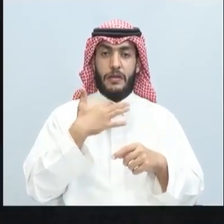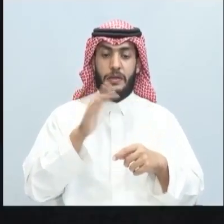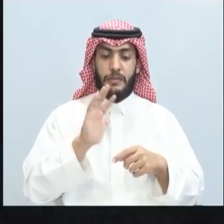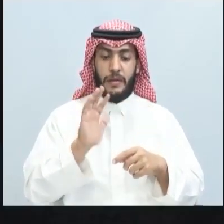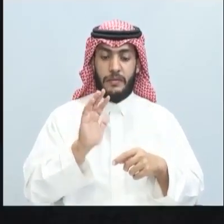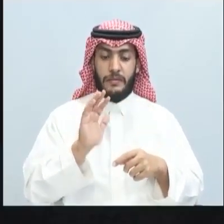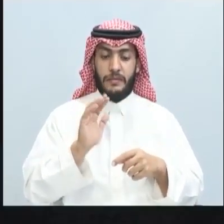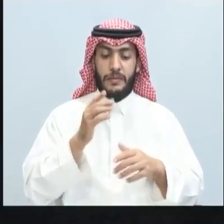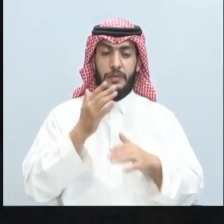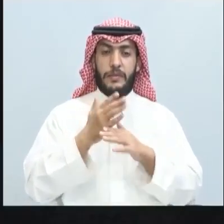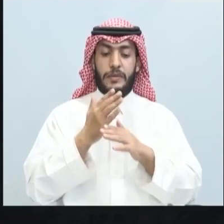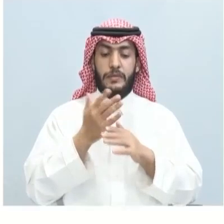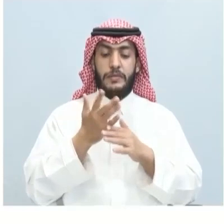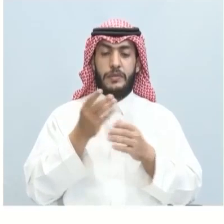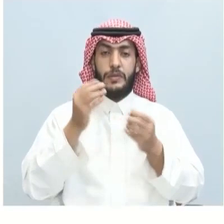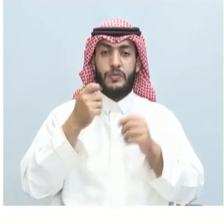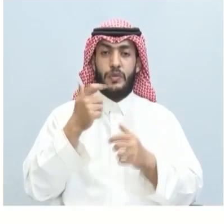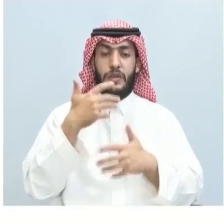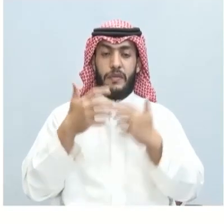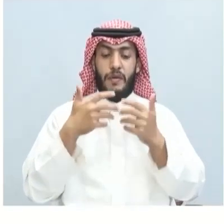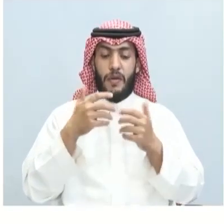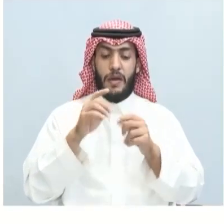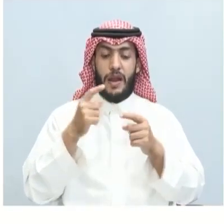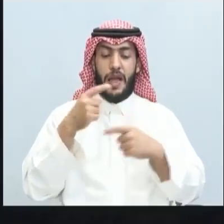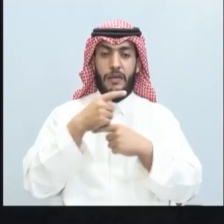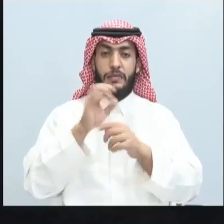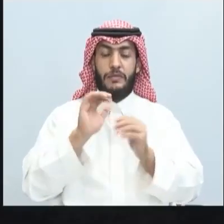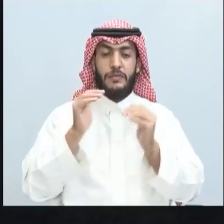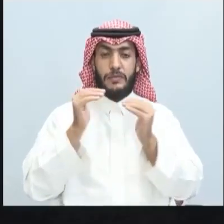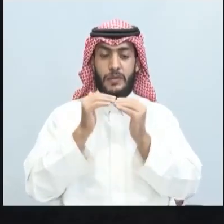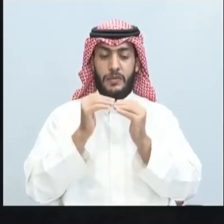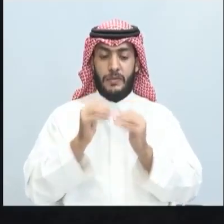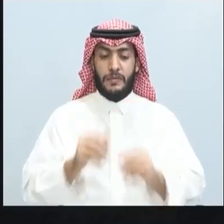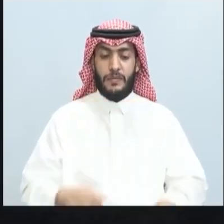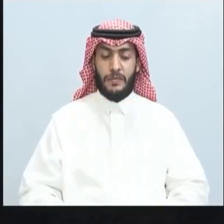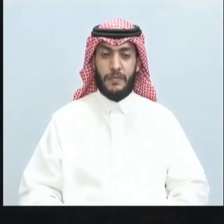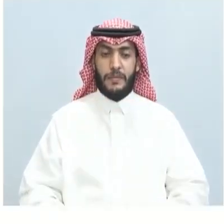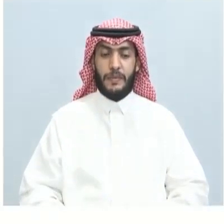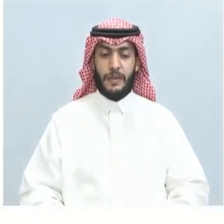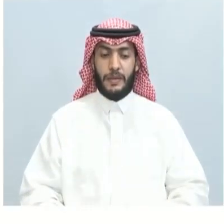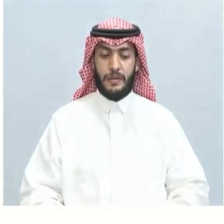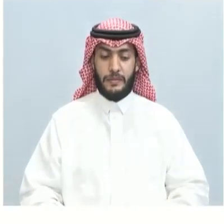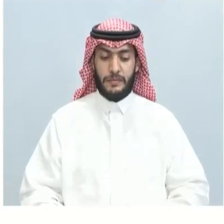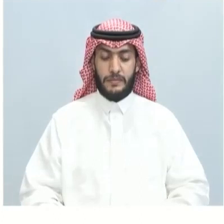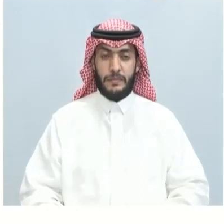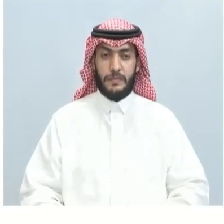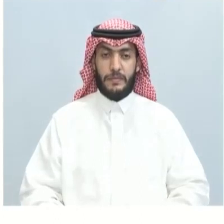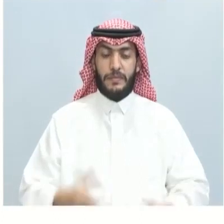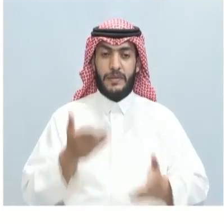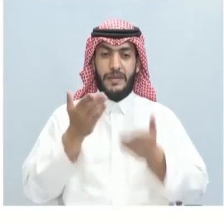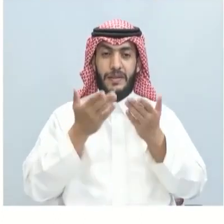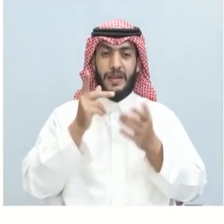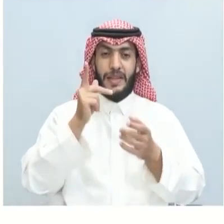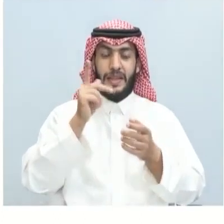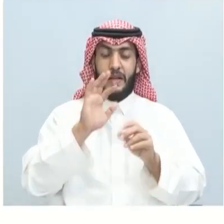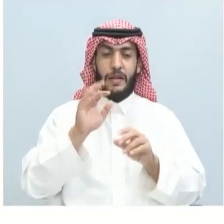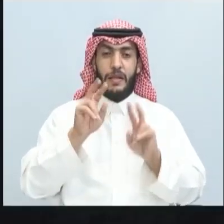لماذا لانه فقط يزيد سرعه التفاعل العكسي بشكل متساوي طيب القيمه